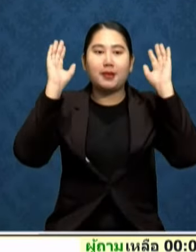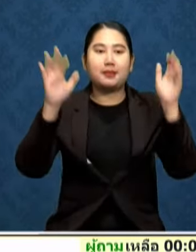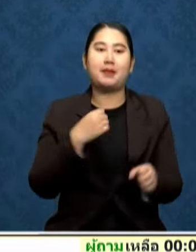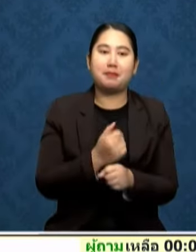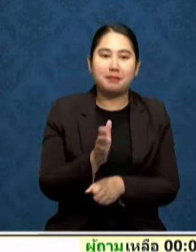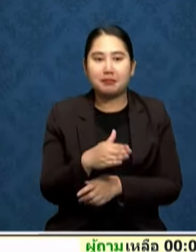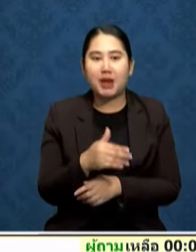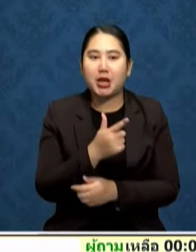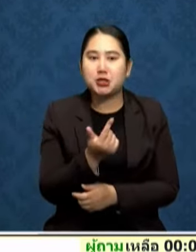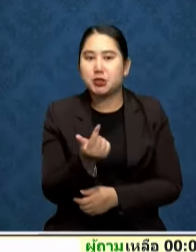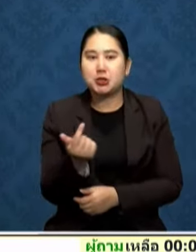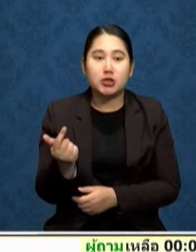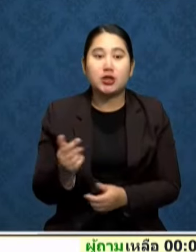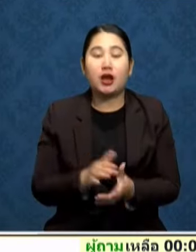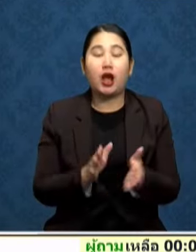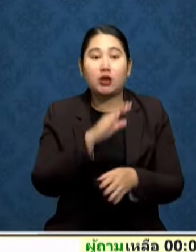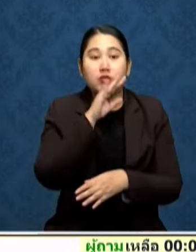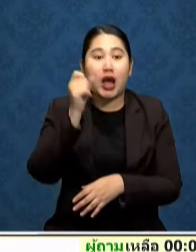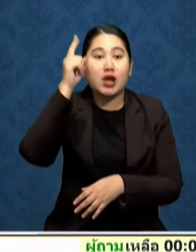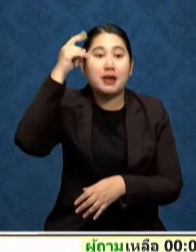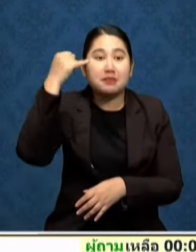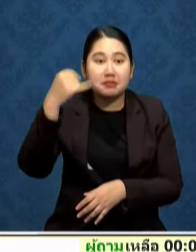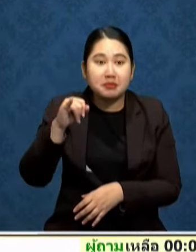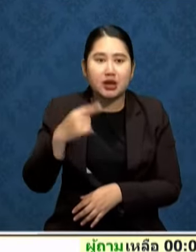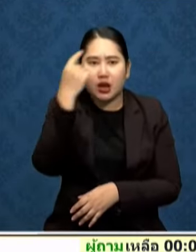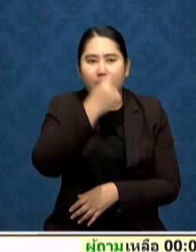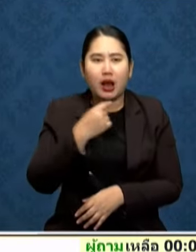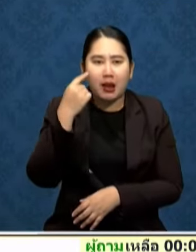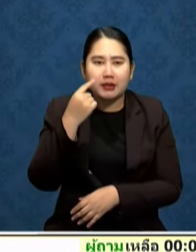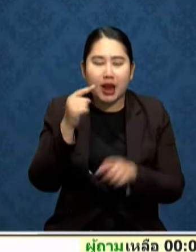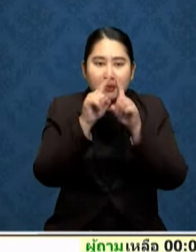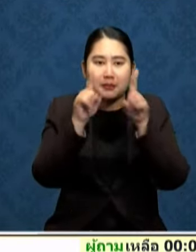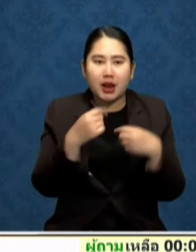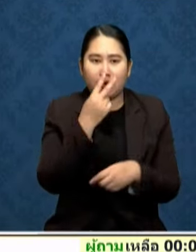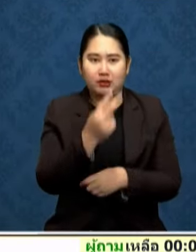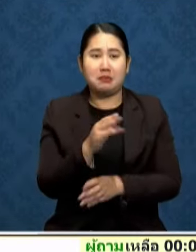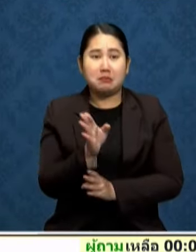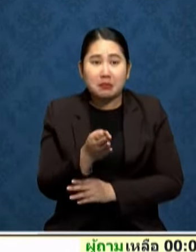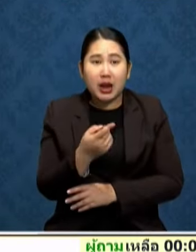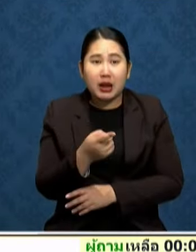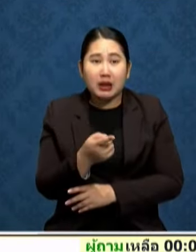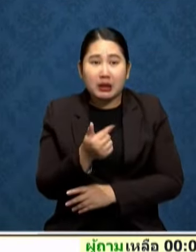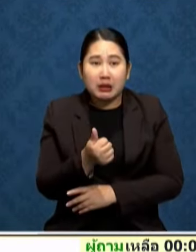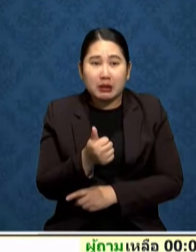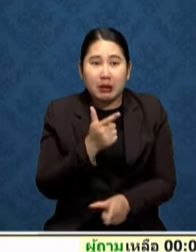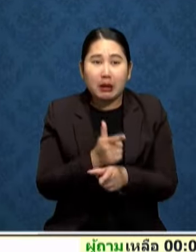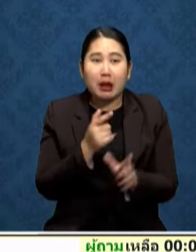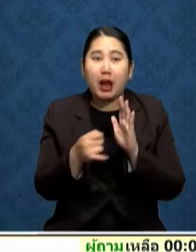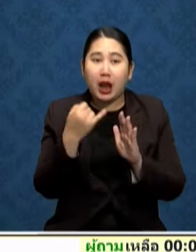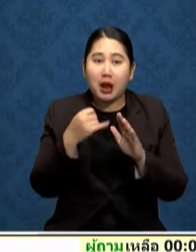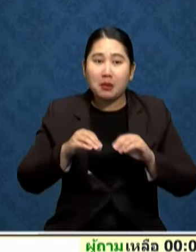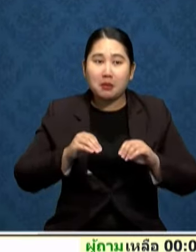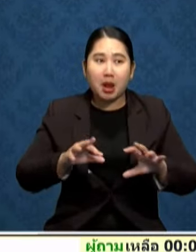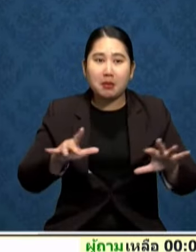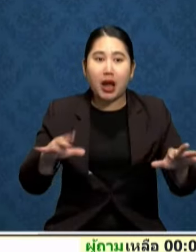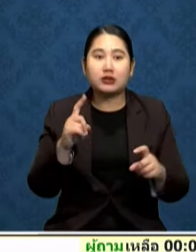าอันนี้ดีอย่างนู้นดีอย่างนี้และถ้าเกิดคนเข้าใจผิดเห็นหน้าฉลากผลิตภัณฑ์บอกอ๋อปลาสายพันธุ์นี้ดีเลี้ยงง่ายโต